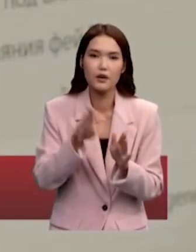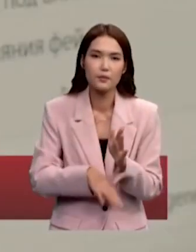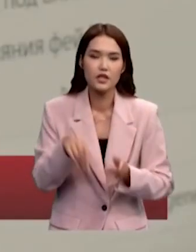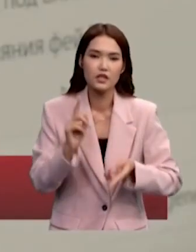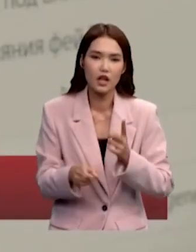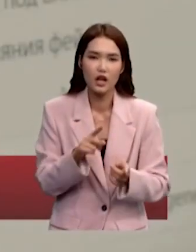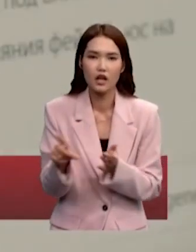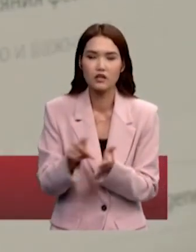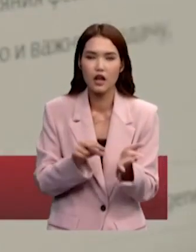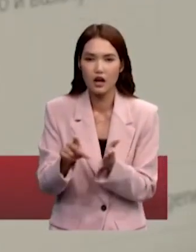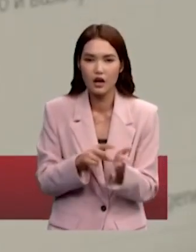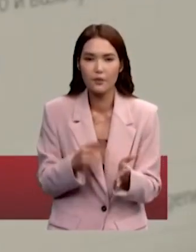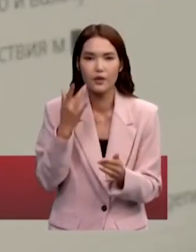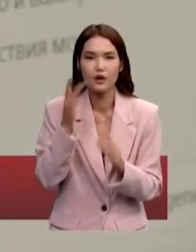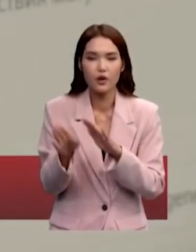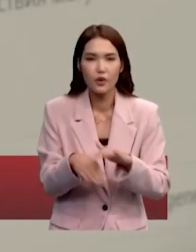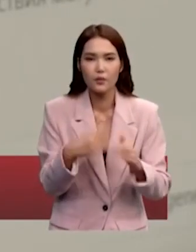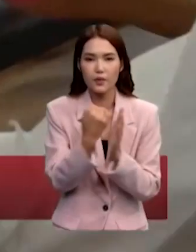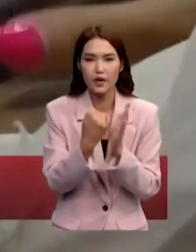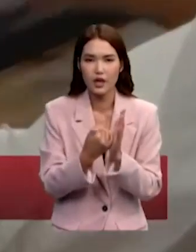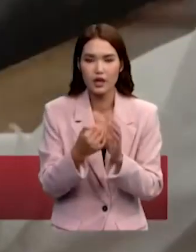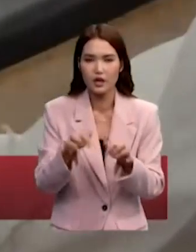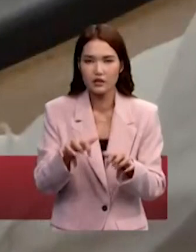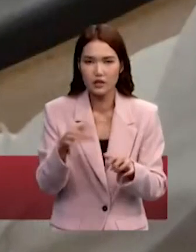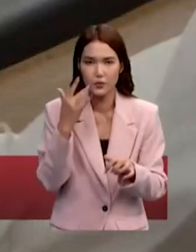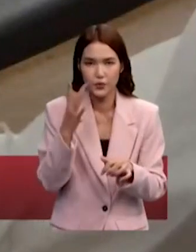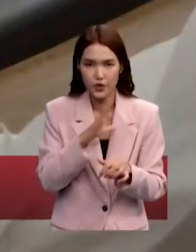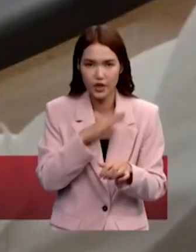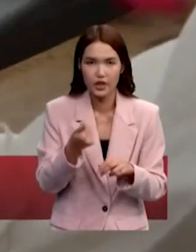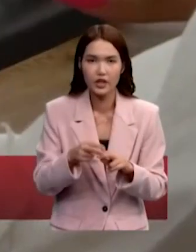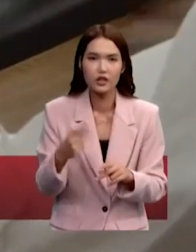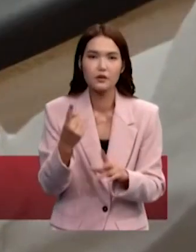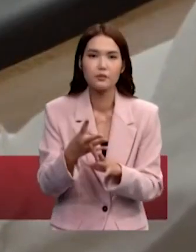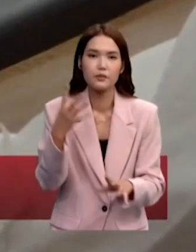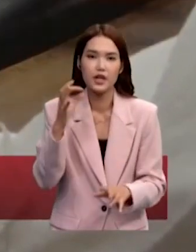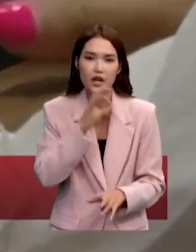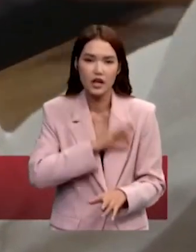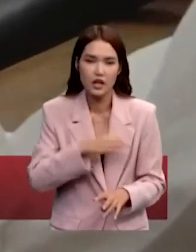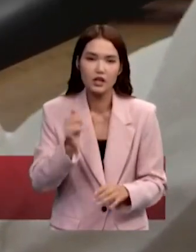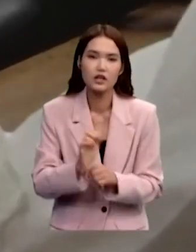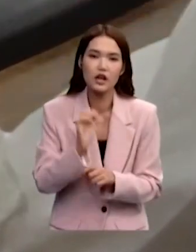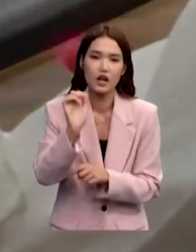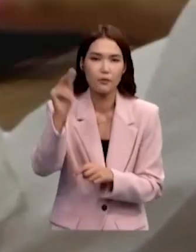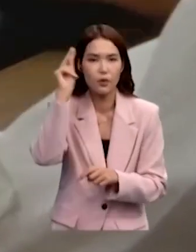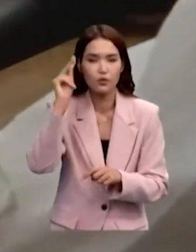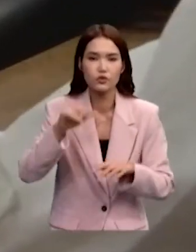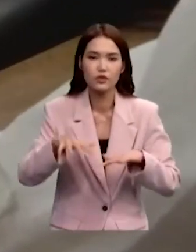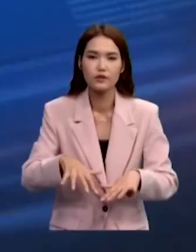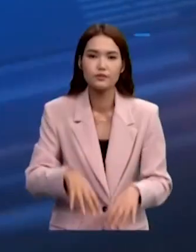оригинальный текст, который проходит проверку программ антиплагиата. По этому поводу первыми тревогу бить начали иностранные учебные